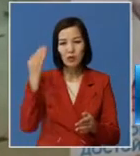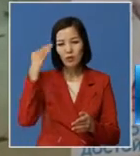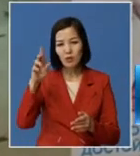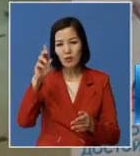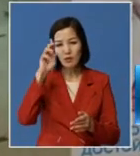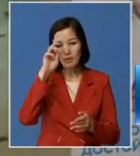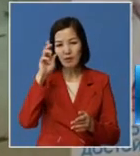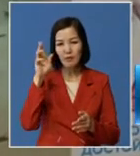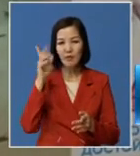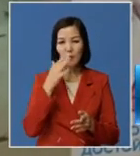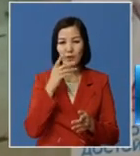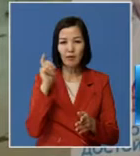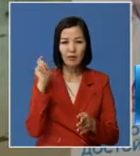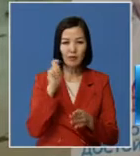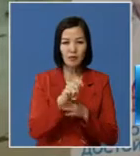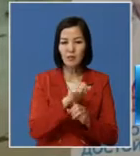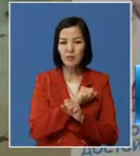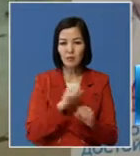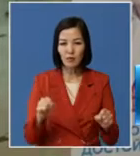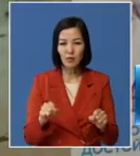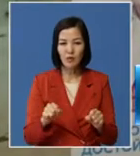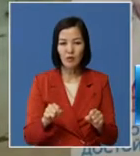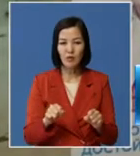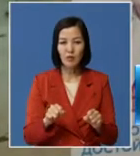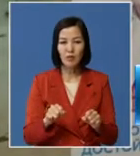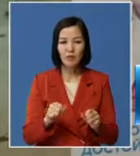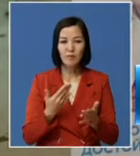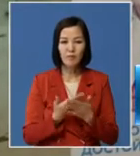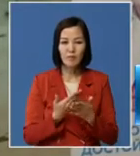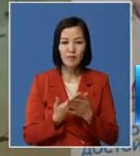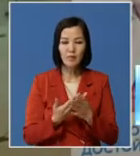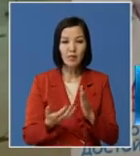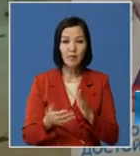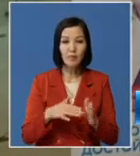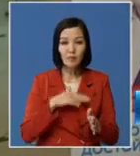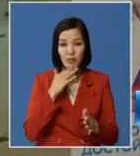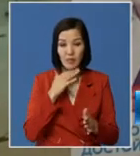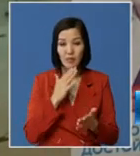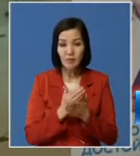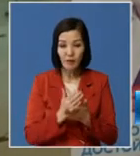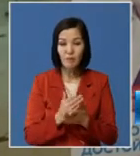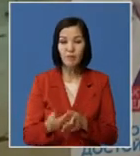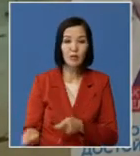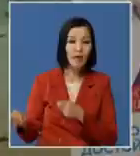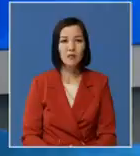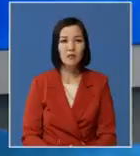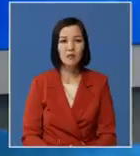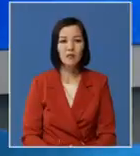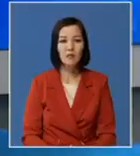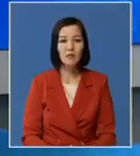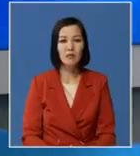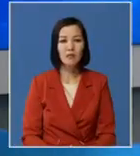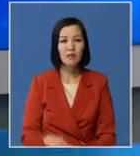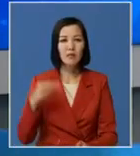шетелдің мамандарын, өзіміздің мамандар жеткілікті. Көпшілік жерде жағдайда жеткілікті бола тұрып әкеліп жатыр басқа жақтан.